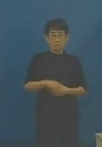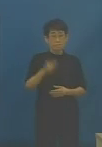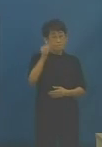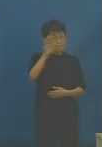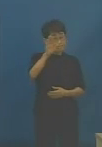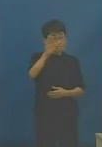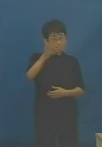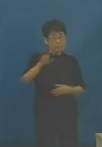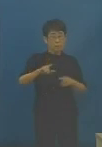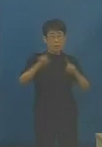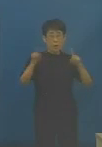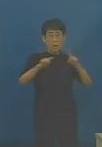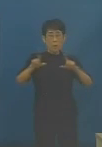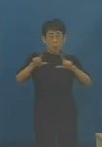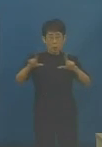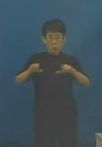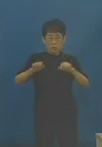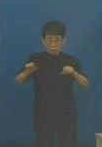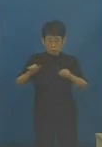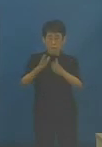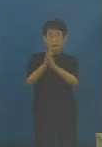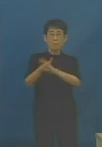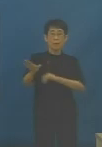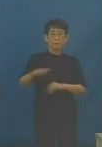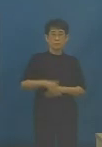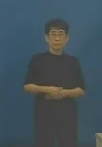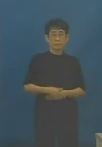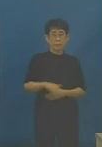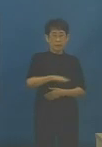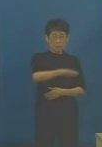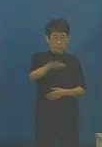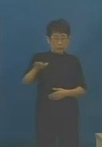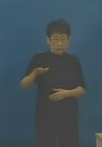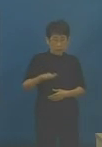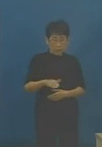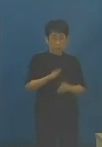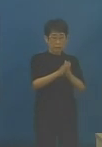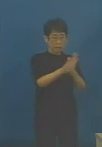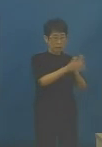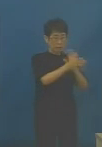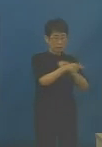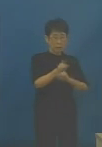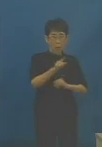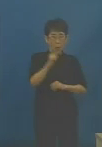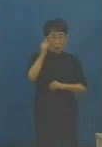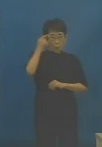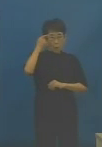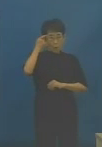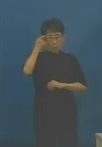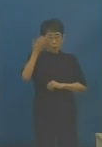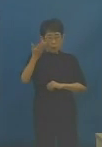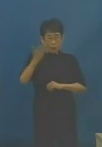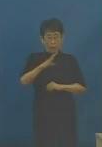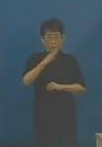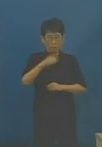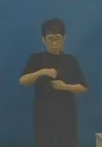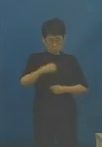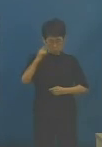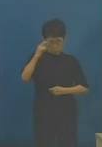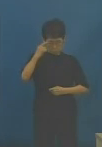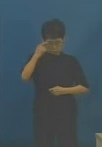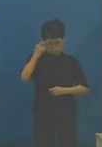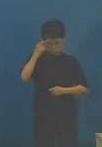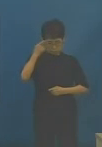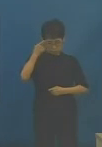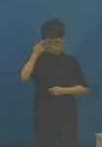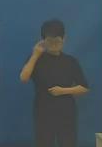ながら結構真摯にどちらに判断すべきかというのを今やっているということでありまして、まあ、これ